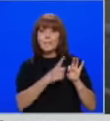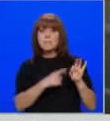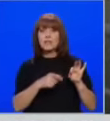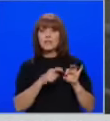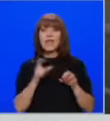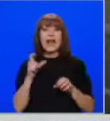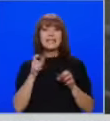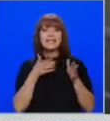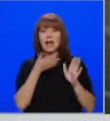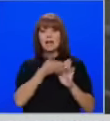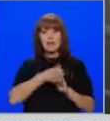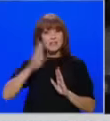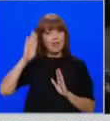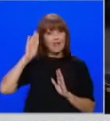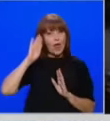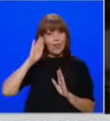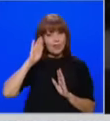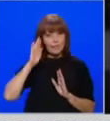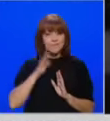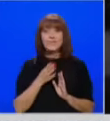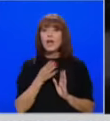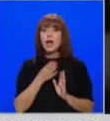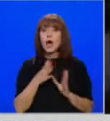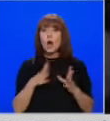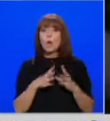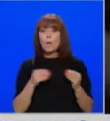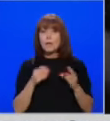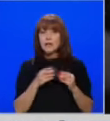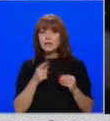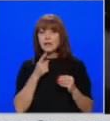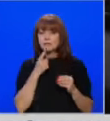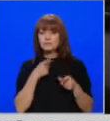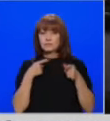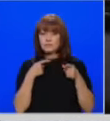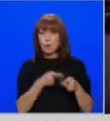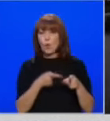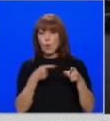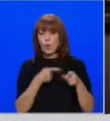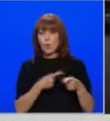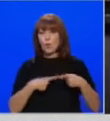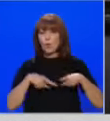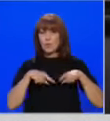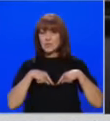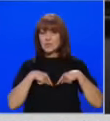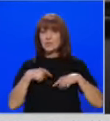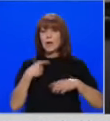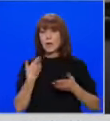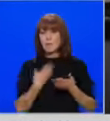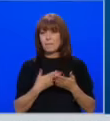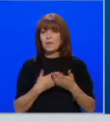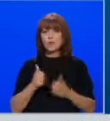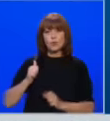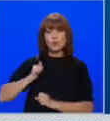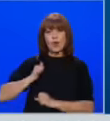складове за военно оборудване. Румънското военно министерство остро осъди атаката в близост до натовската граница в публикация във